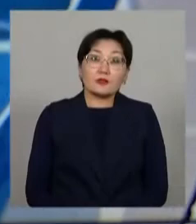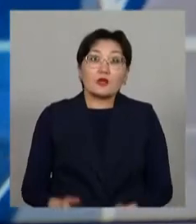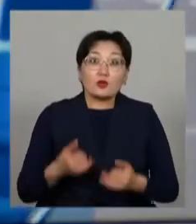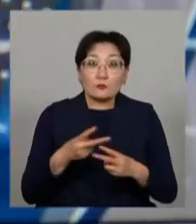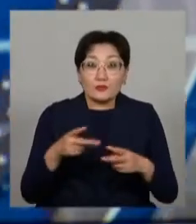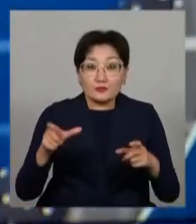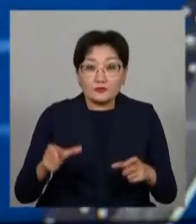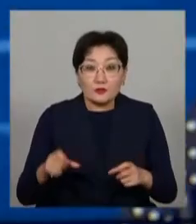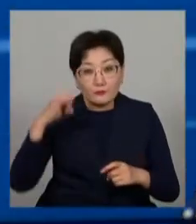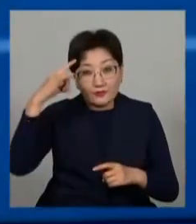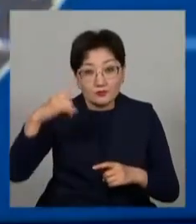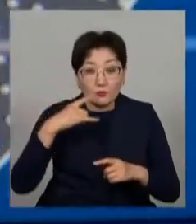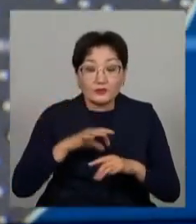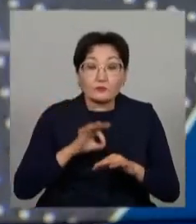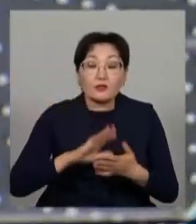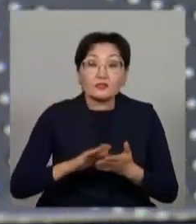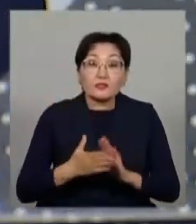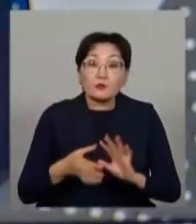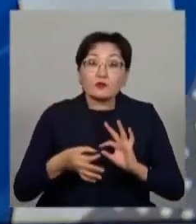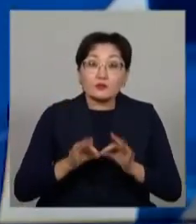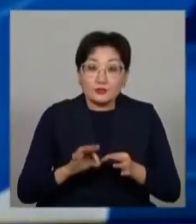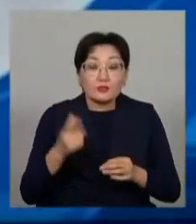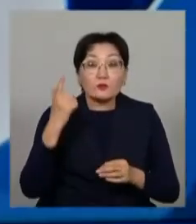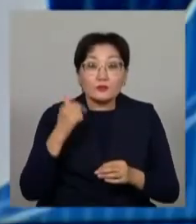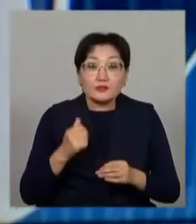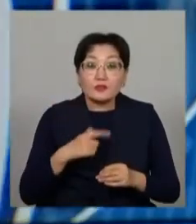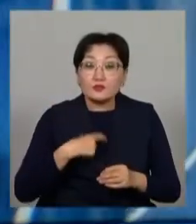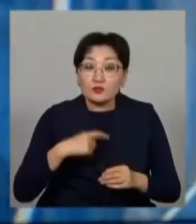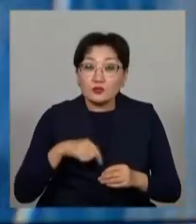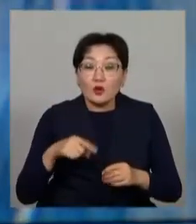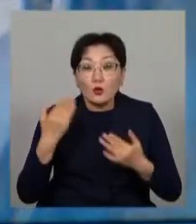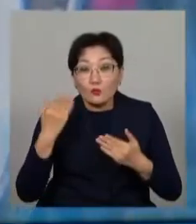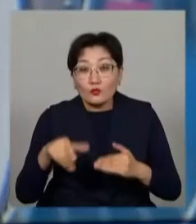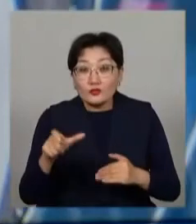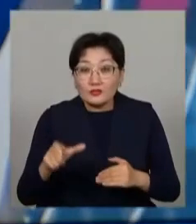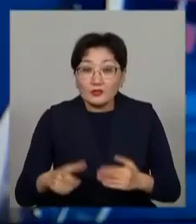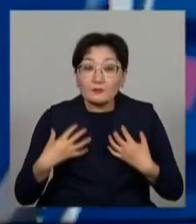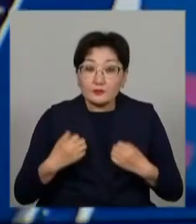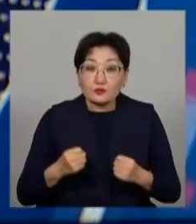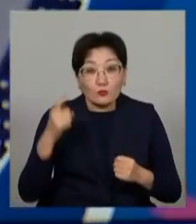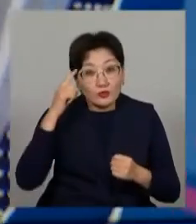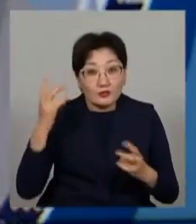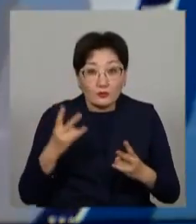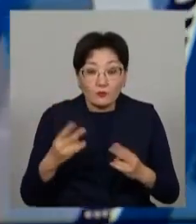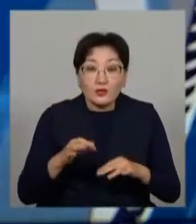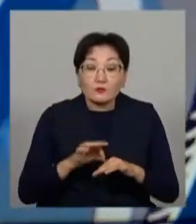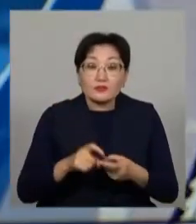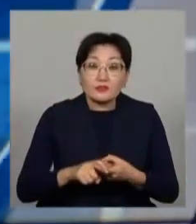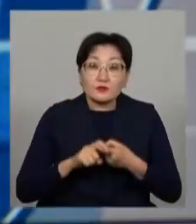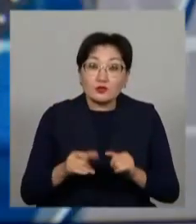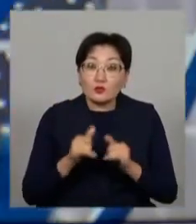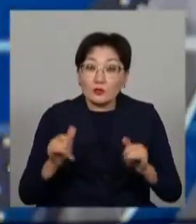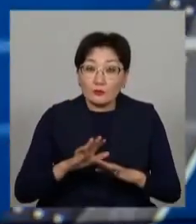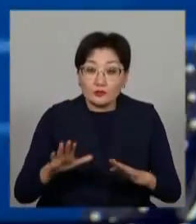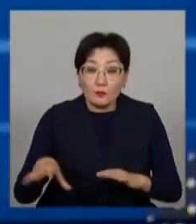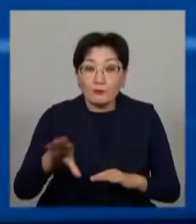Құрметті көрермен, елдегі эпидахуалдың қиын екенін білесіздер. Өзіңізді де, өзгені де ойлағаныңыз абзал қазір. Ауру жұқтырып, оны таратпас